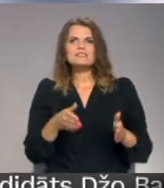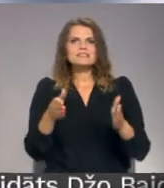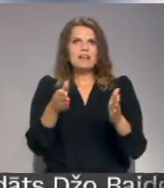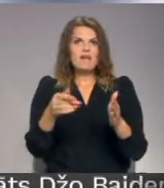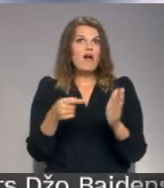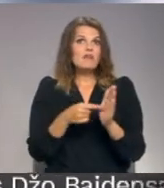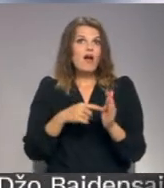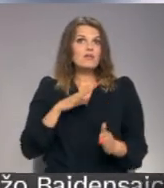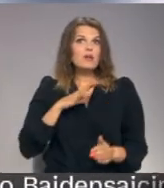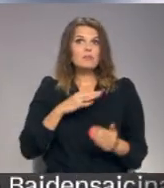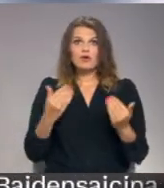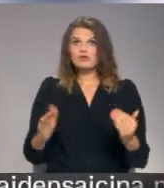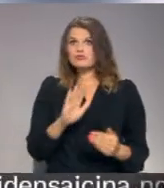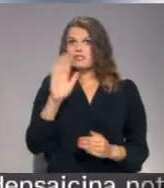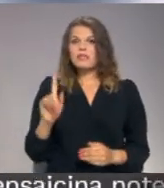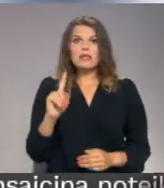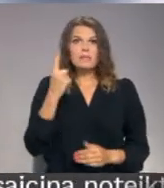Aglonā, ziņo mūsu kolēģi no Latgales?